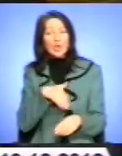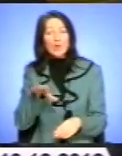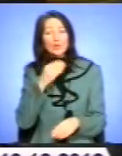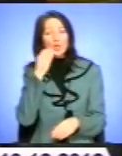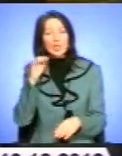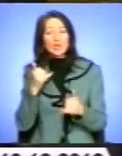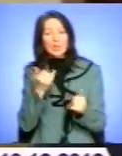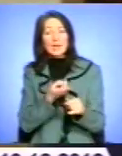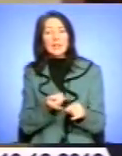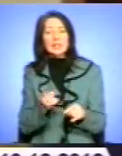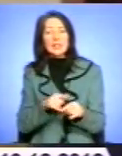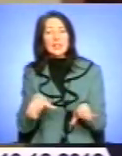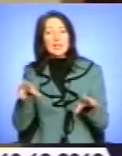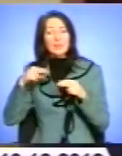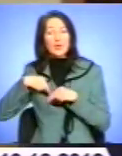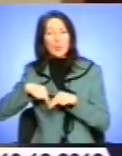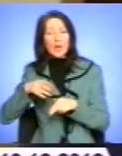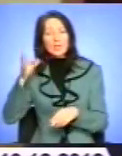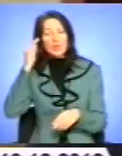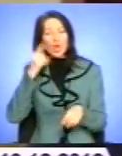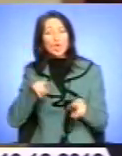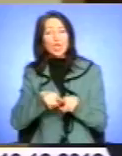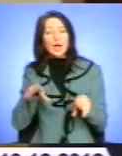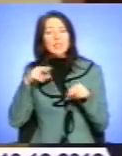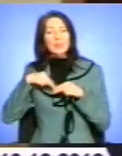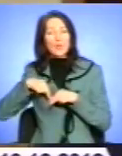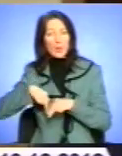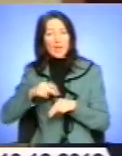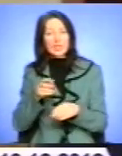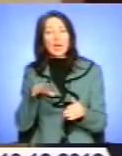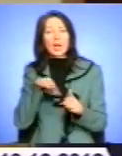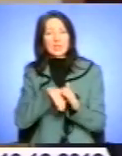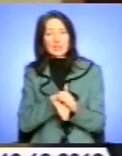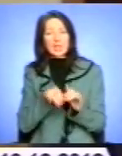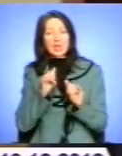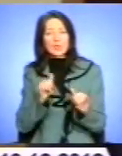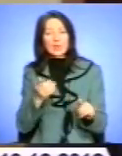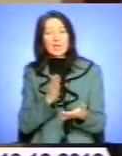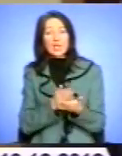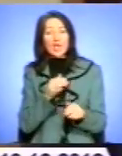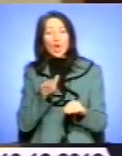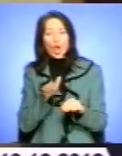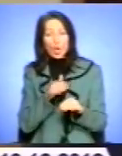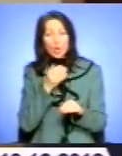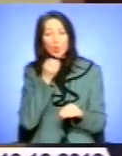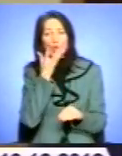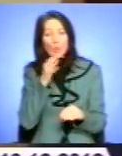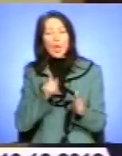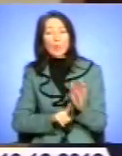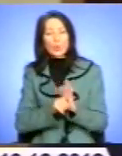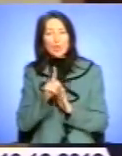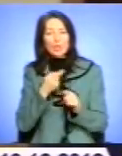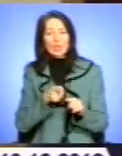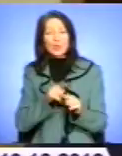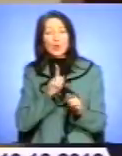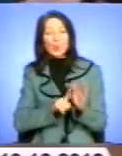цієї співпраці. Вважає, що така співпраця, яка закладена і розвивається, це є добрий початок і з цього початку вийде